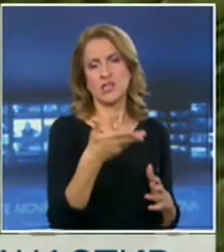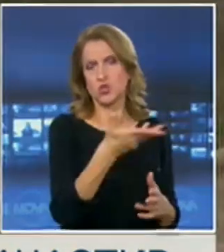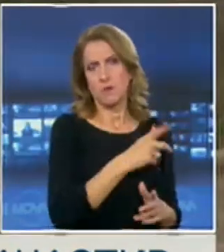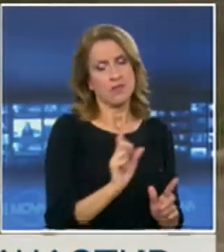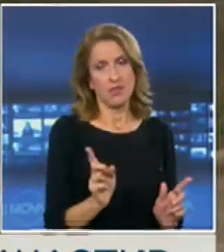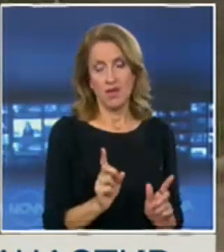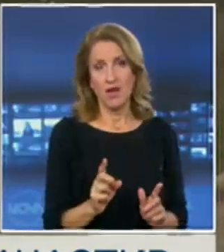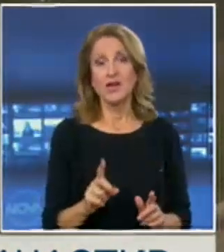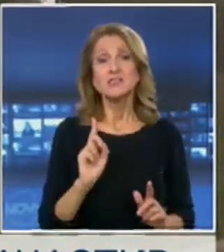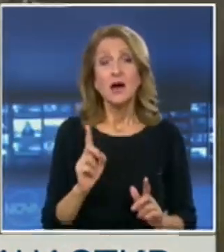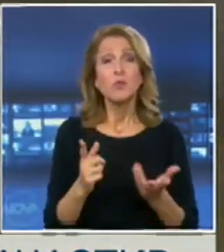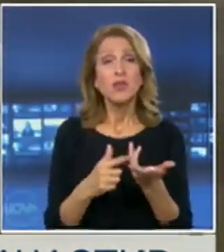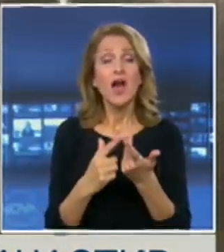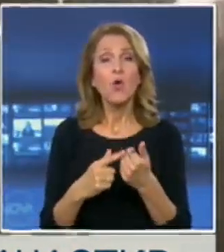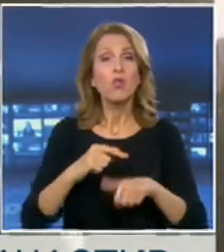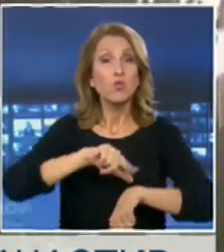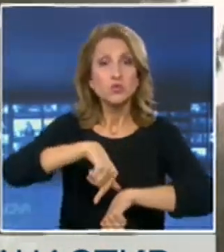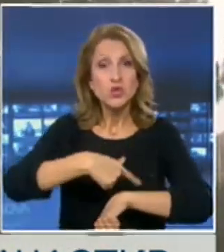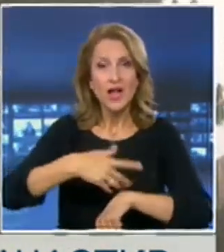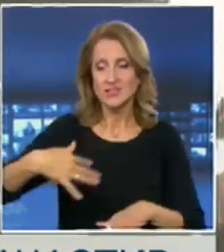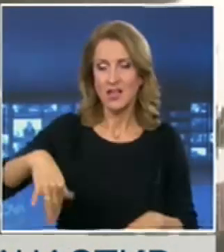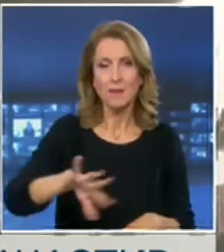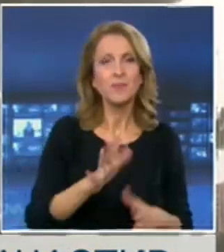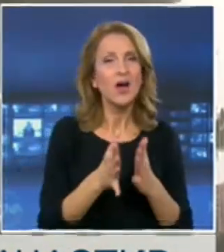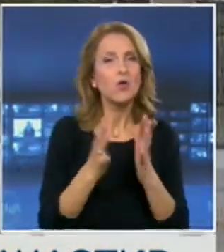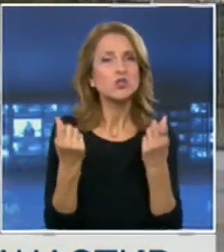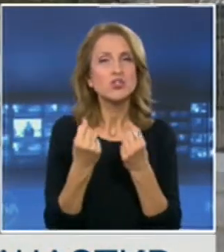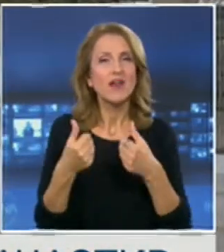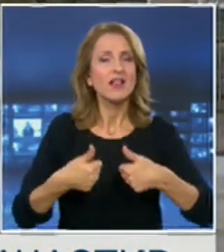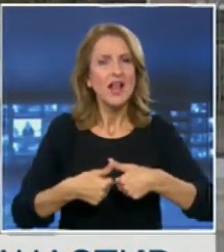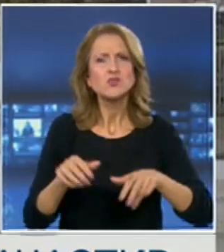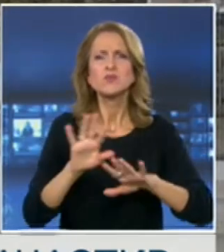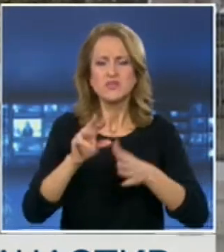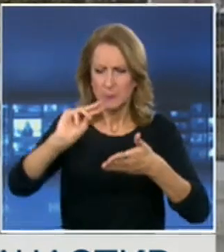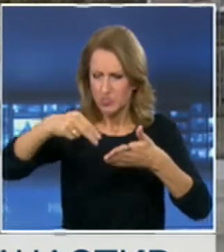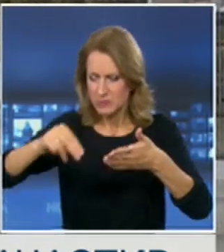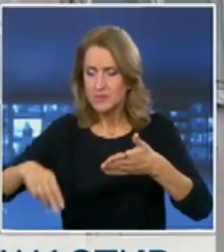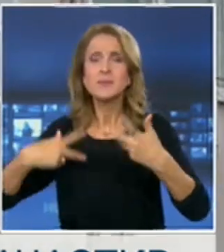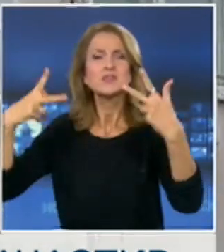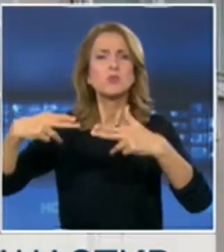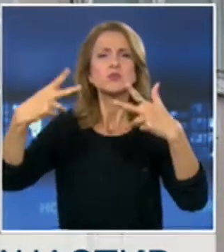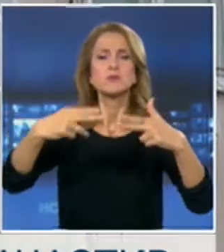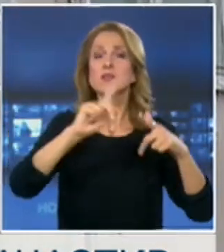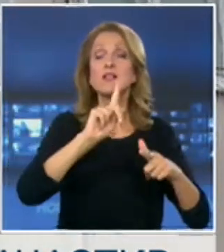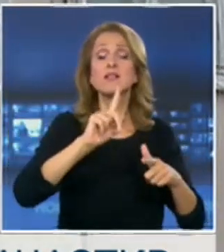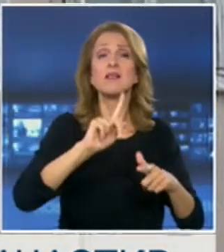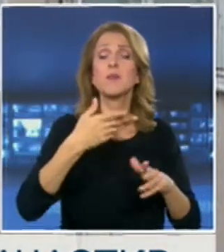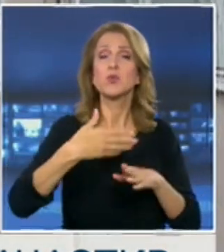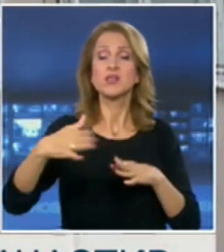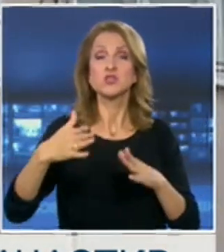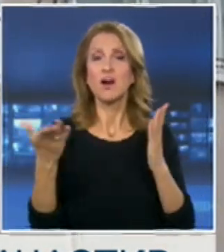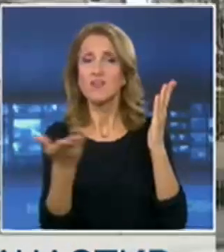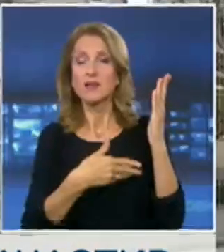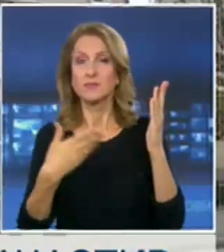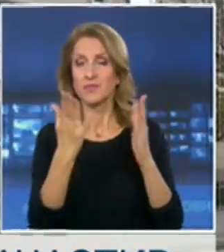няколко часа жители на Лясковец събират подписи, които внасят в общината с искане да спре сечта в двора на манастира. На запитване отново